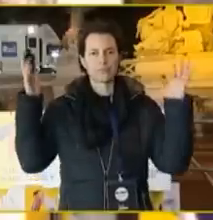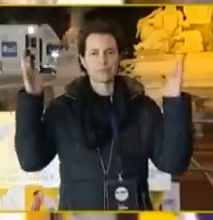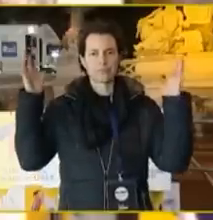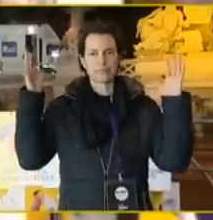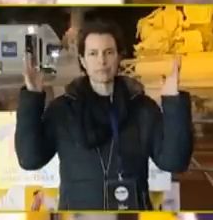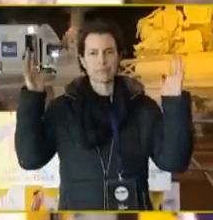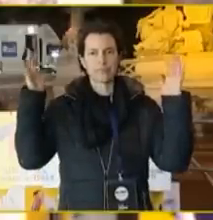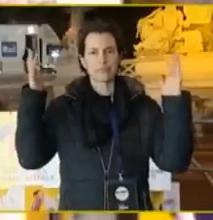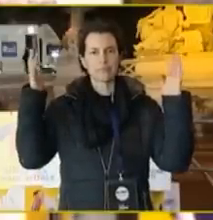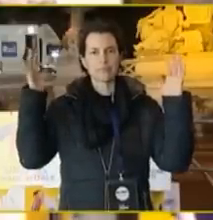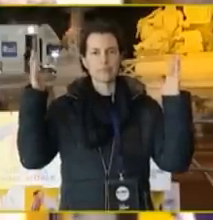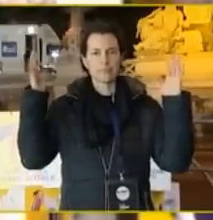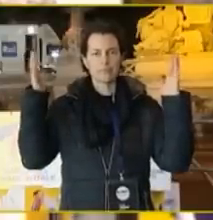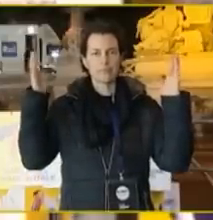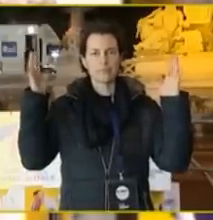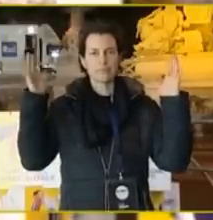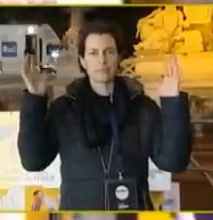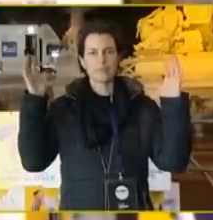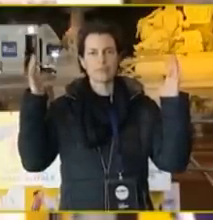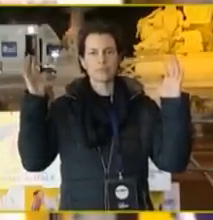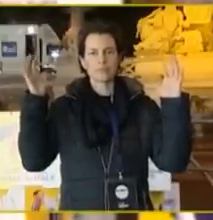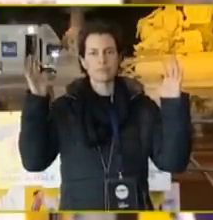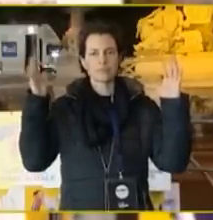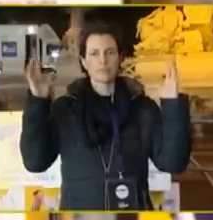del paese, e diventa ancora più povero.